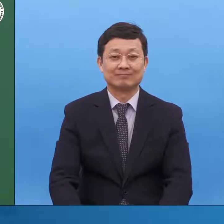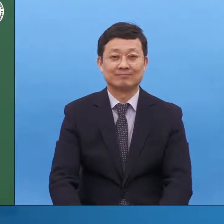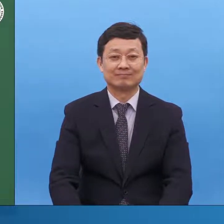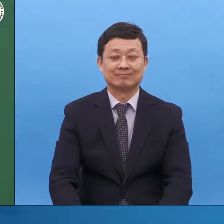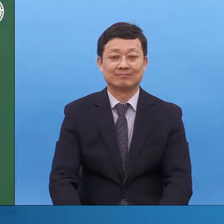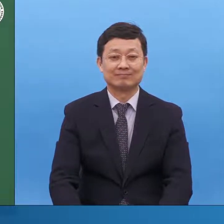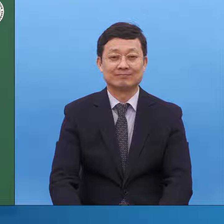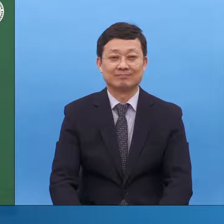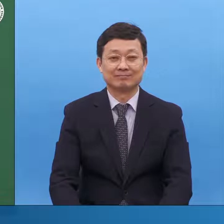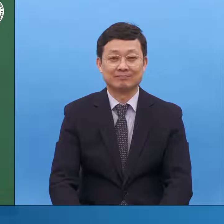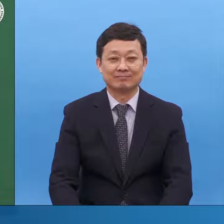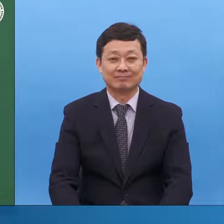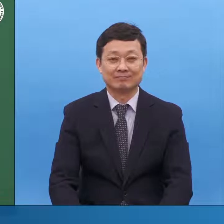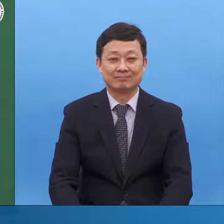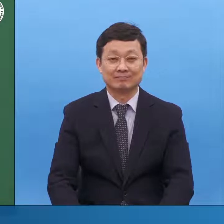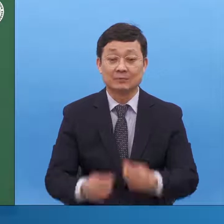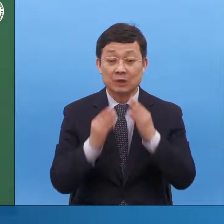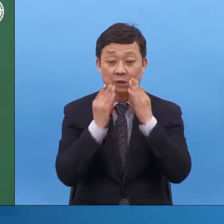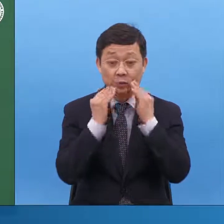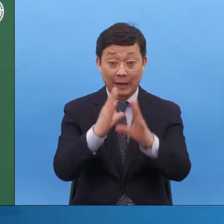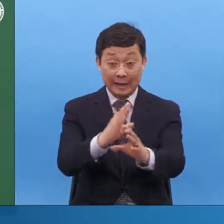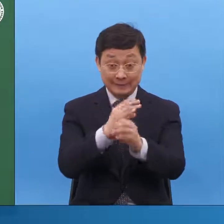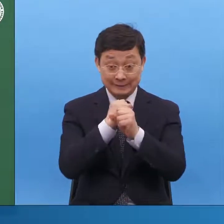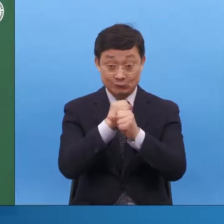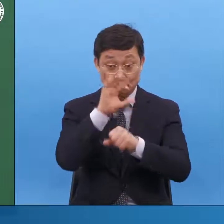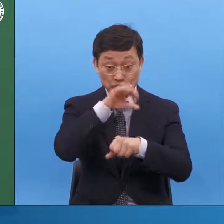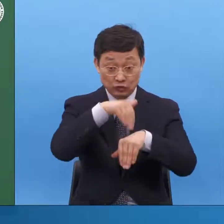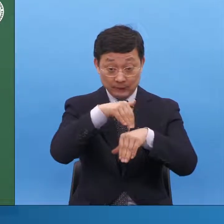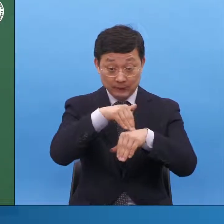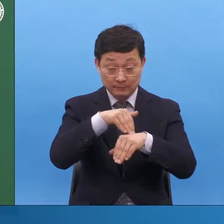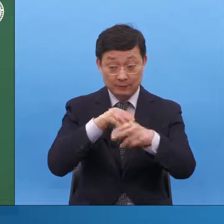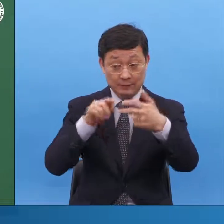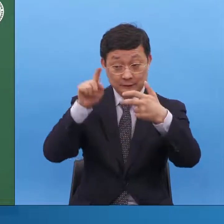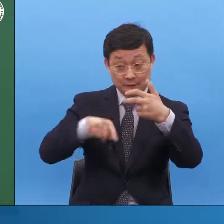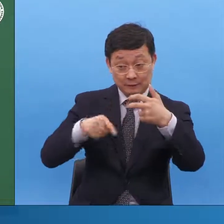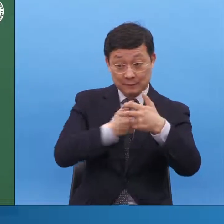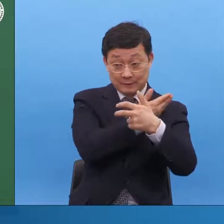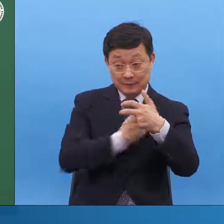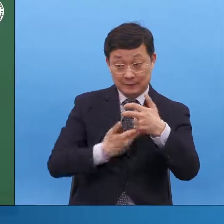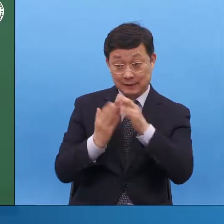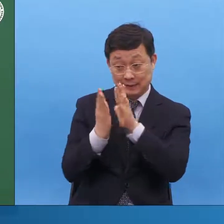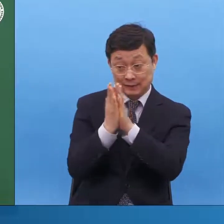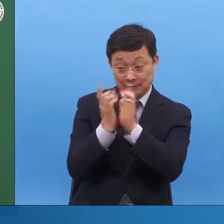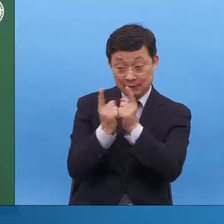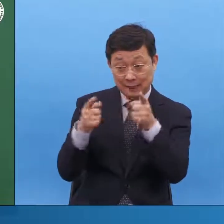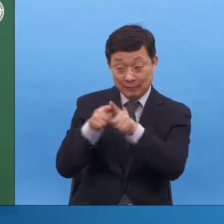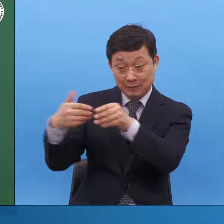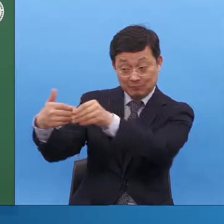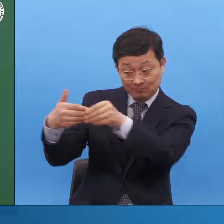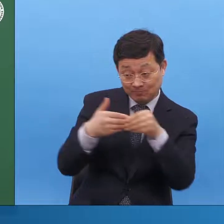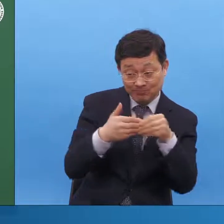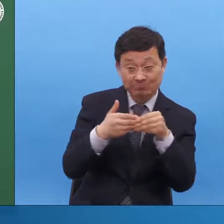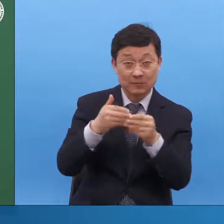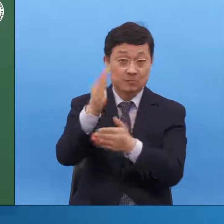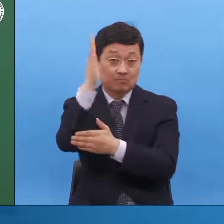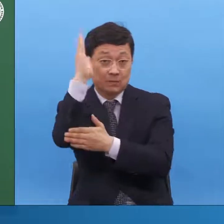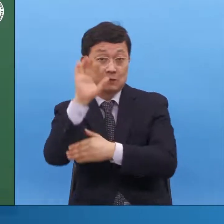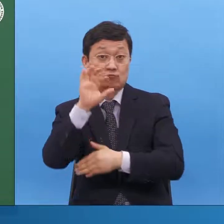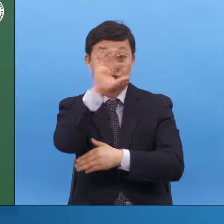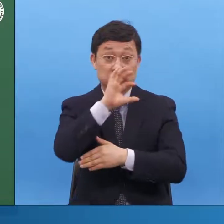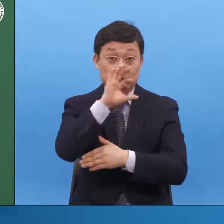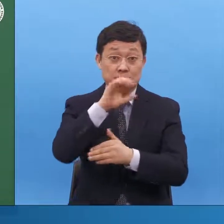데리고 와서 메시지 듣도록 만들어줘야 돼요. And so intentionally, when we have these kinds of Remnant Day conferences, you need to bring those people and help them listen to the